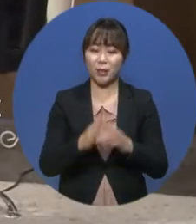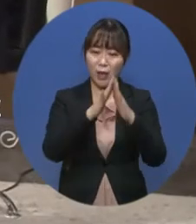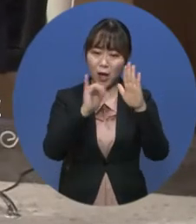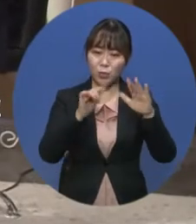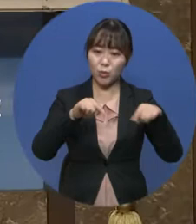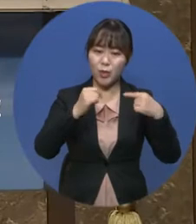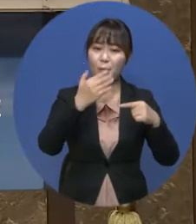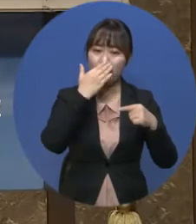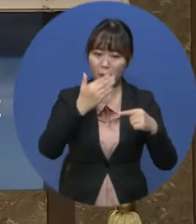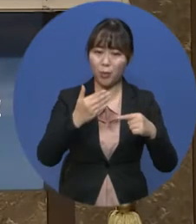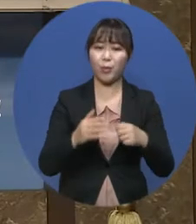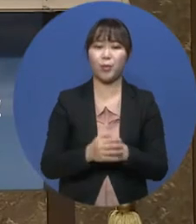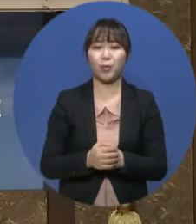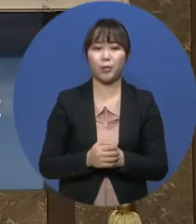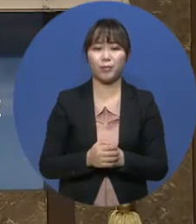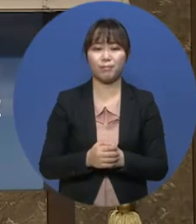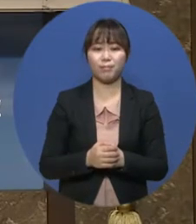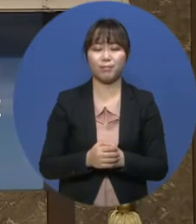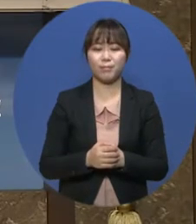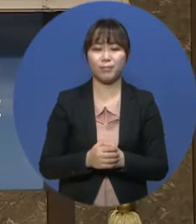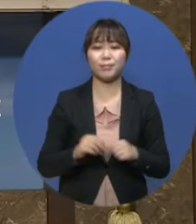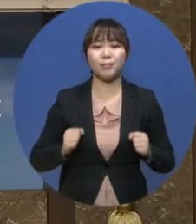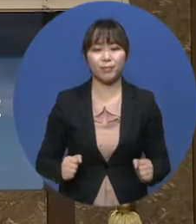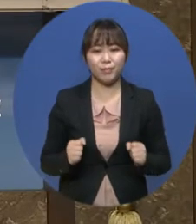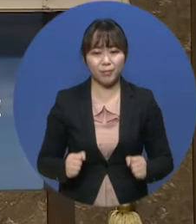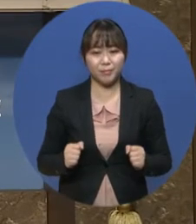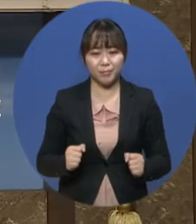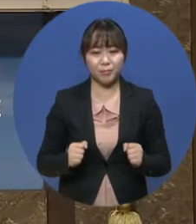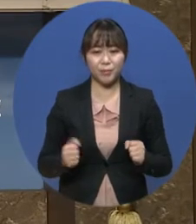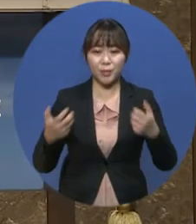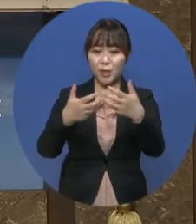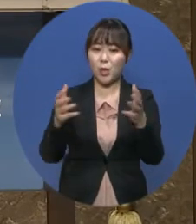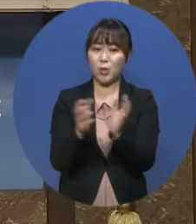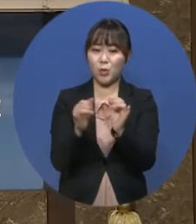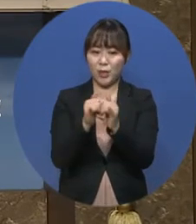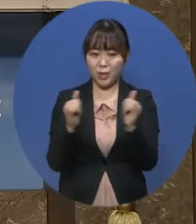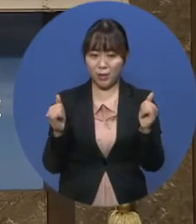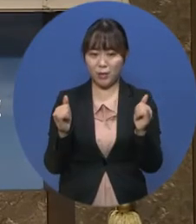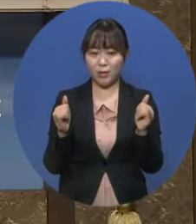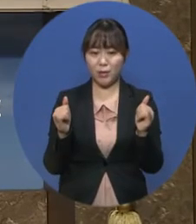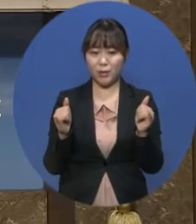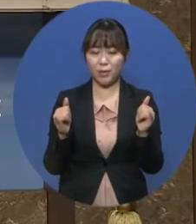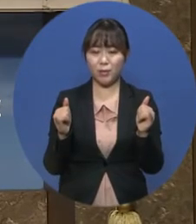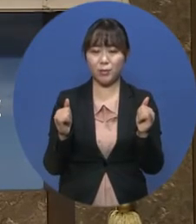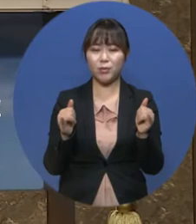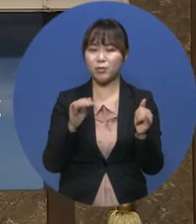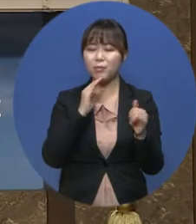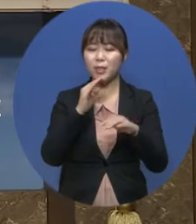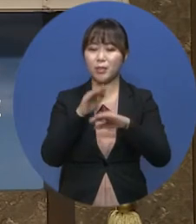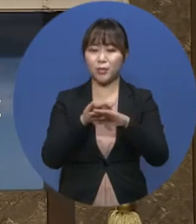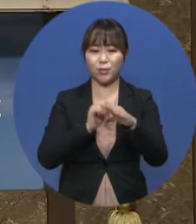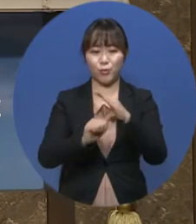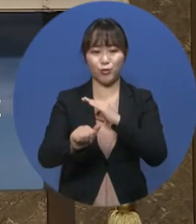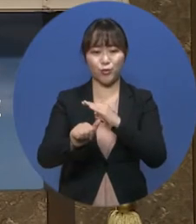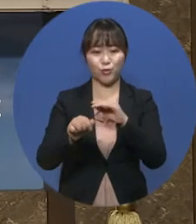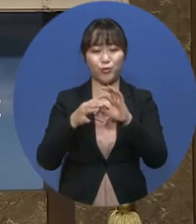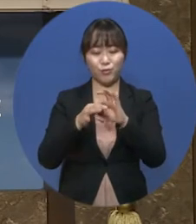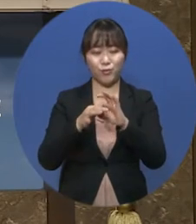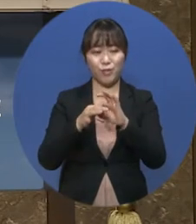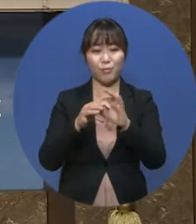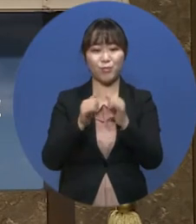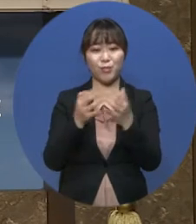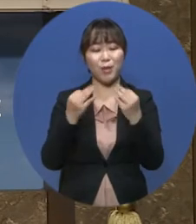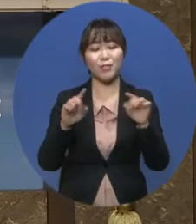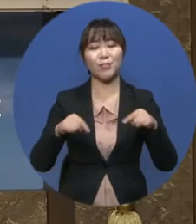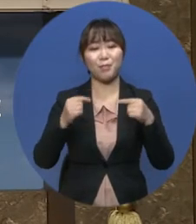참여하실 수 있고 4 어 마라톤 동호인 거 이제 아주 거의 선수 꾸뻬 있는 분들이에요 참여